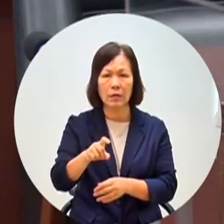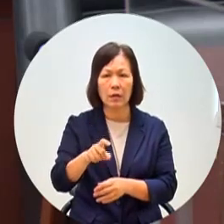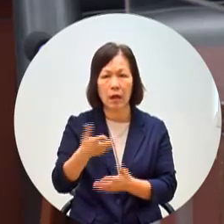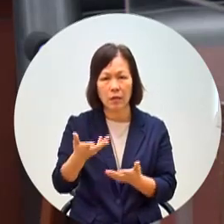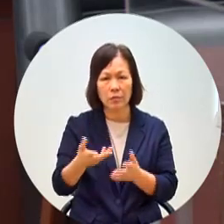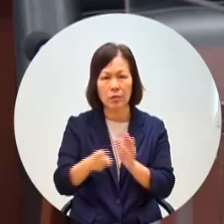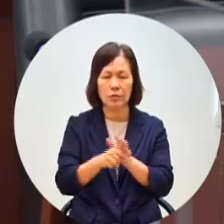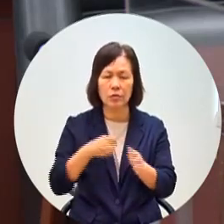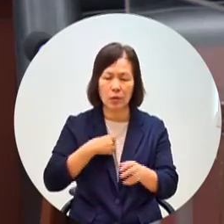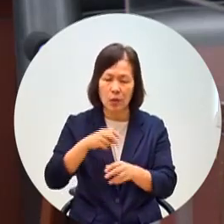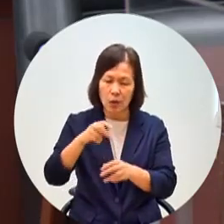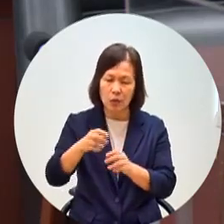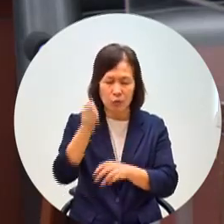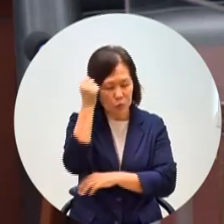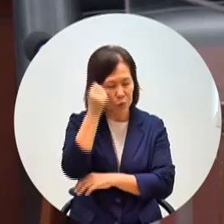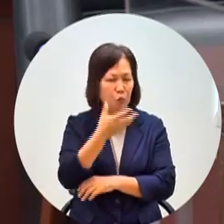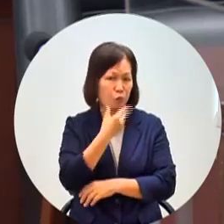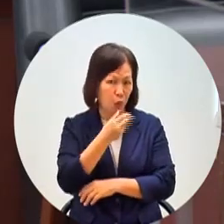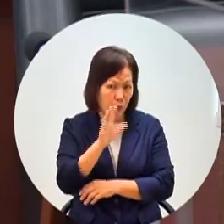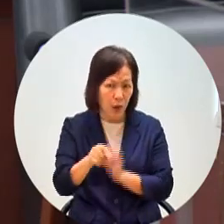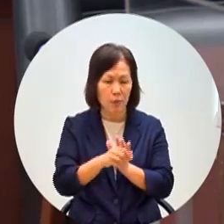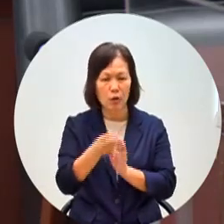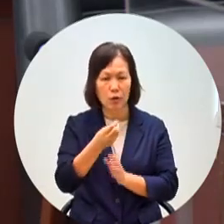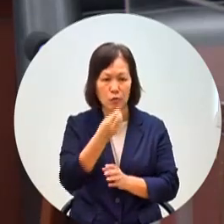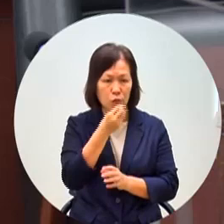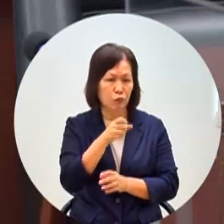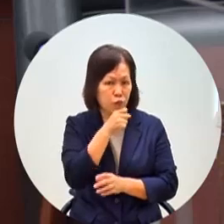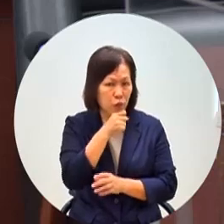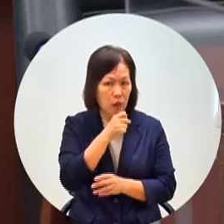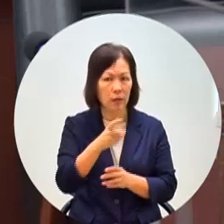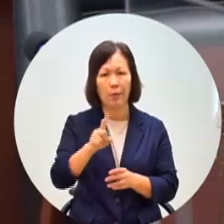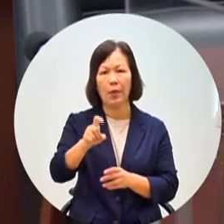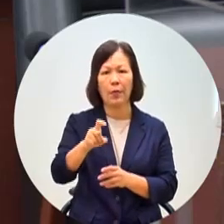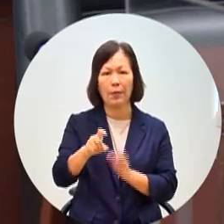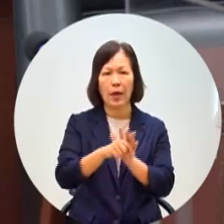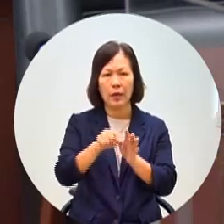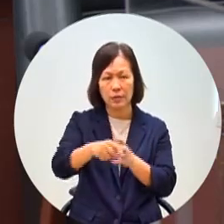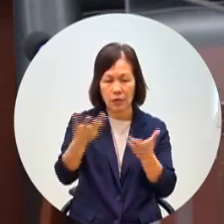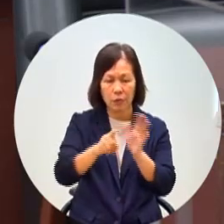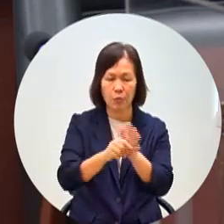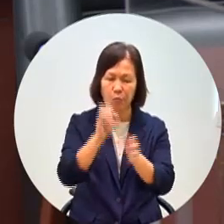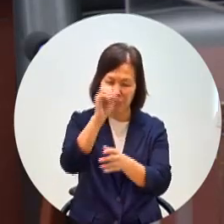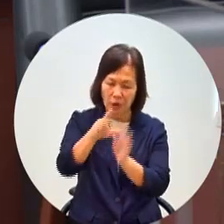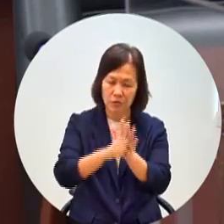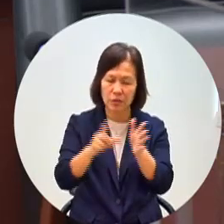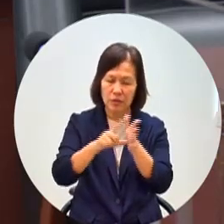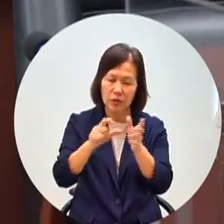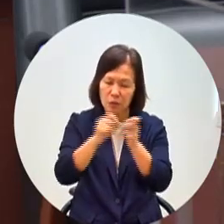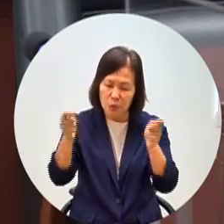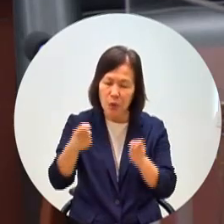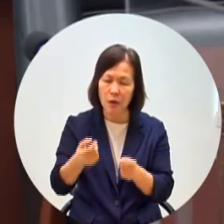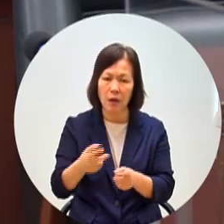住好一点，吃好一点都没有办法。我光这个案子讲了多久了？至少两年